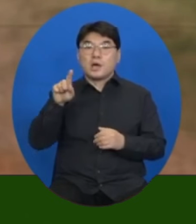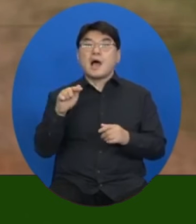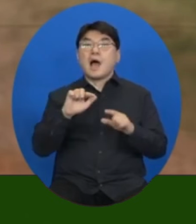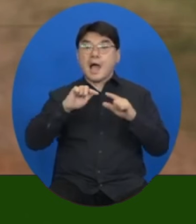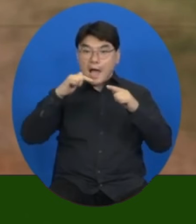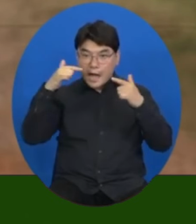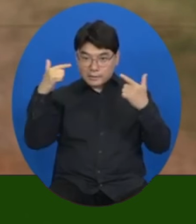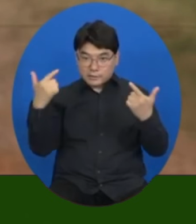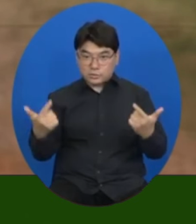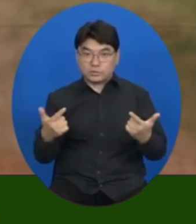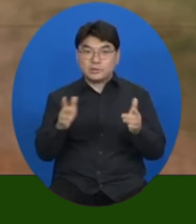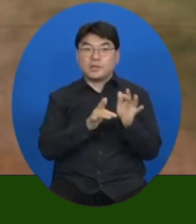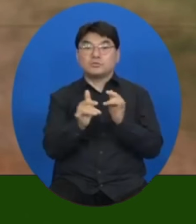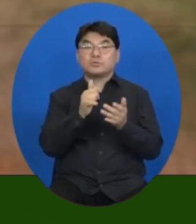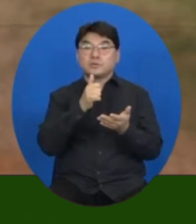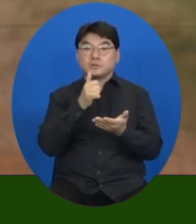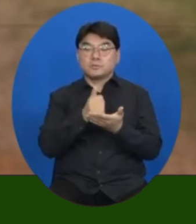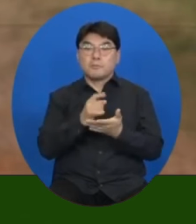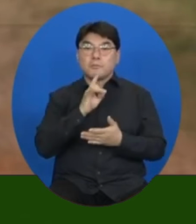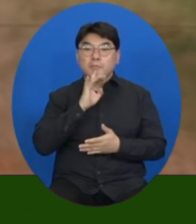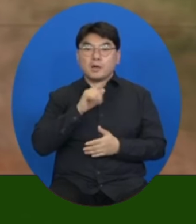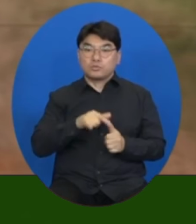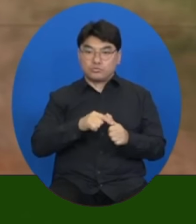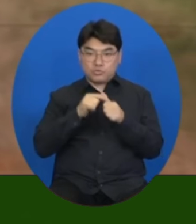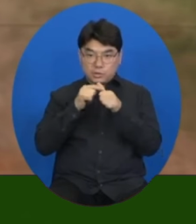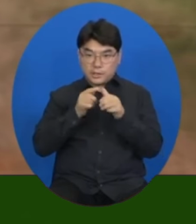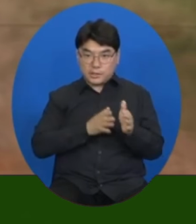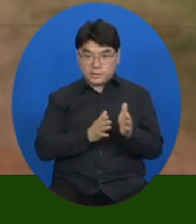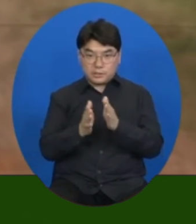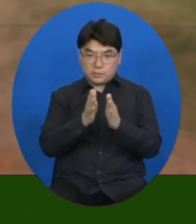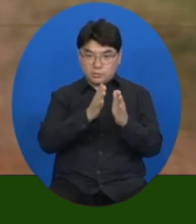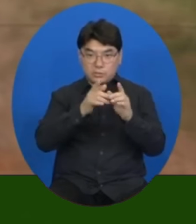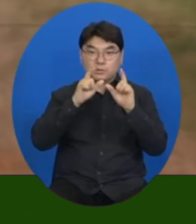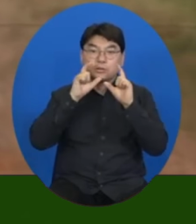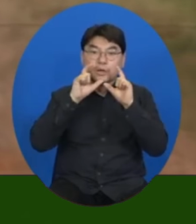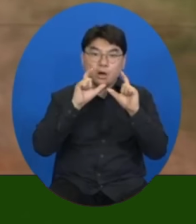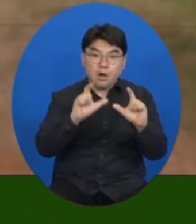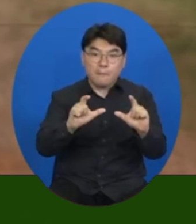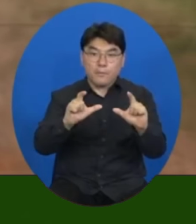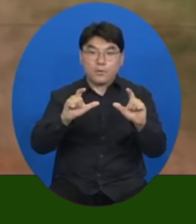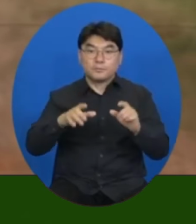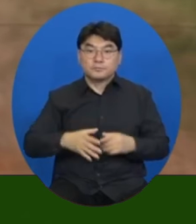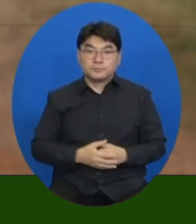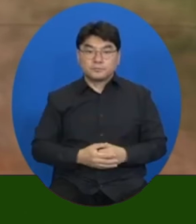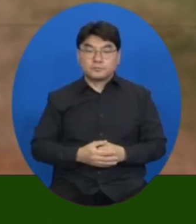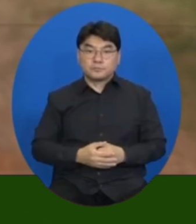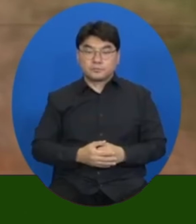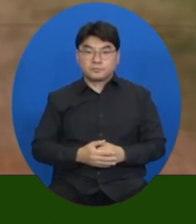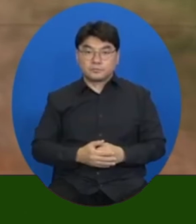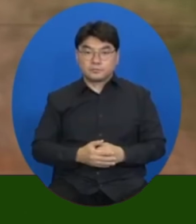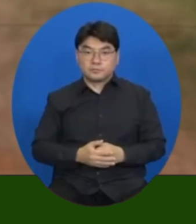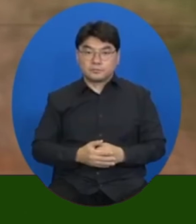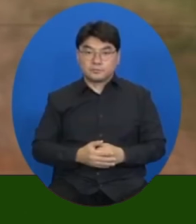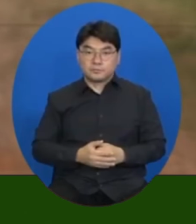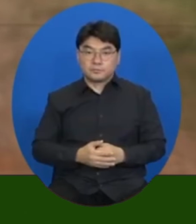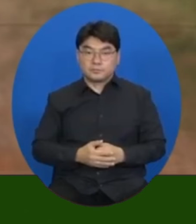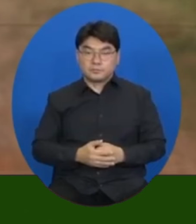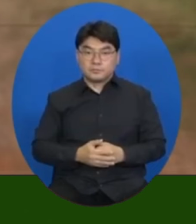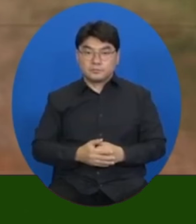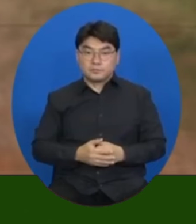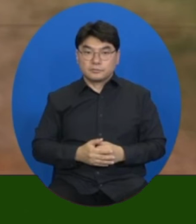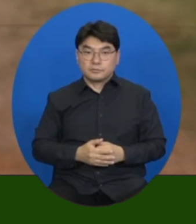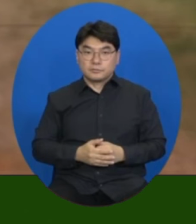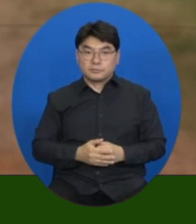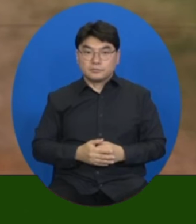구원의 길이라고 하는 진리를 지금 선포하고 있어요 이거는 절대적이고 배타적인 진리입니다